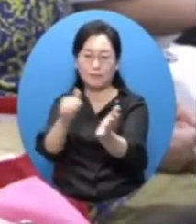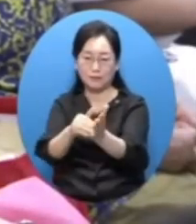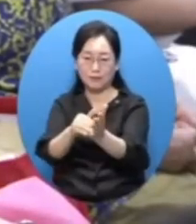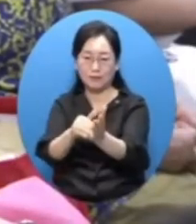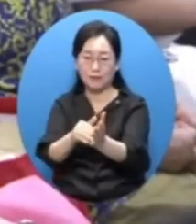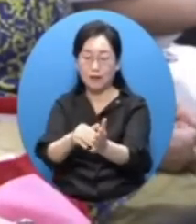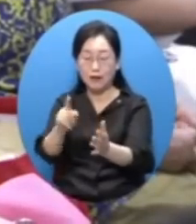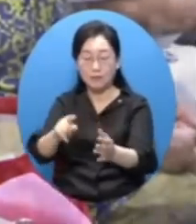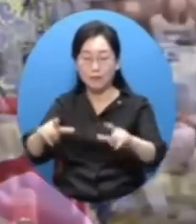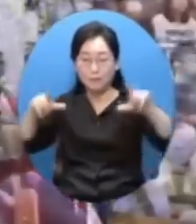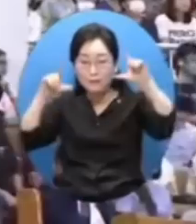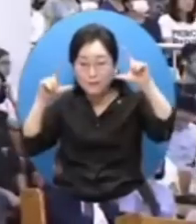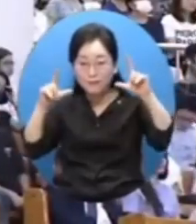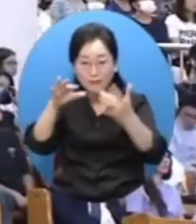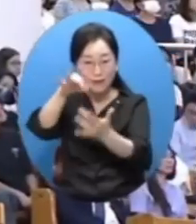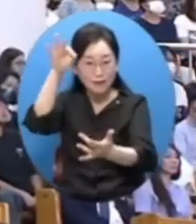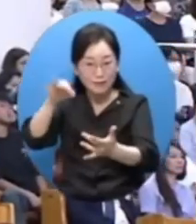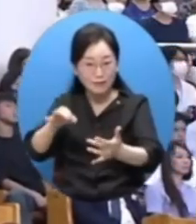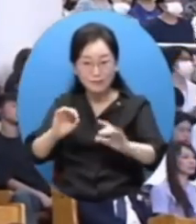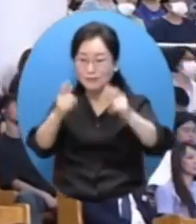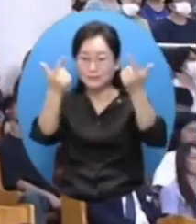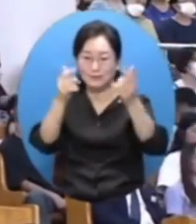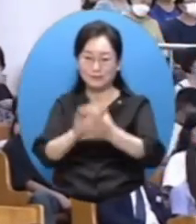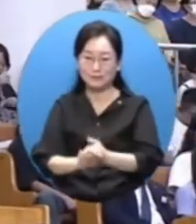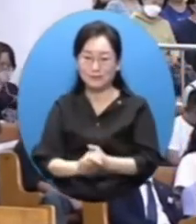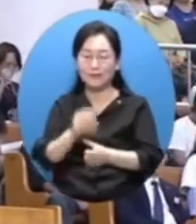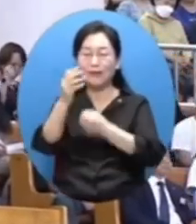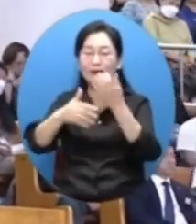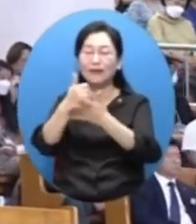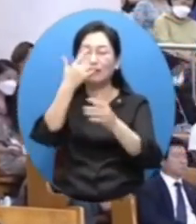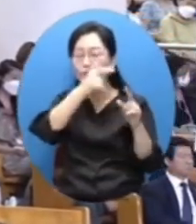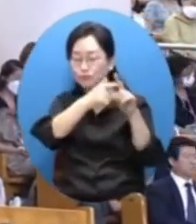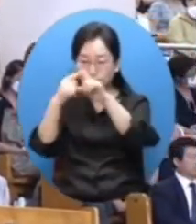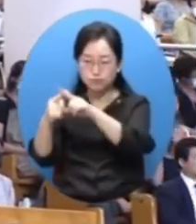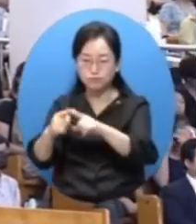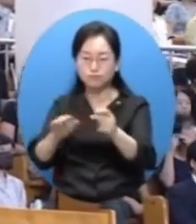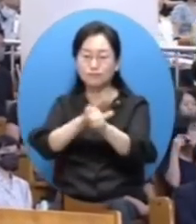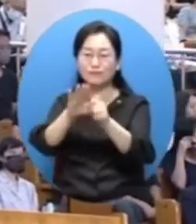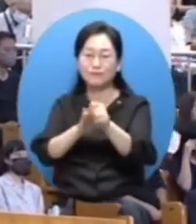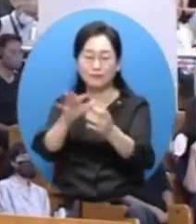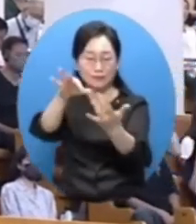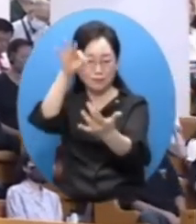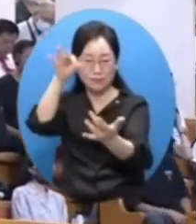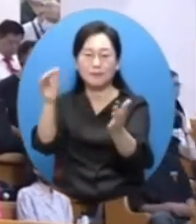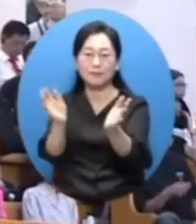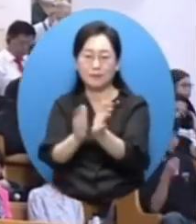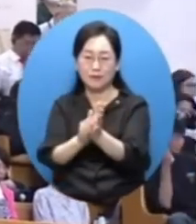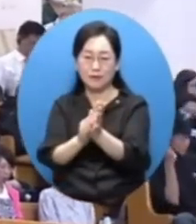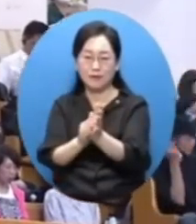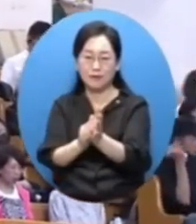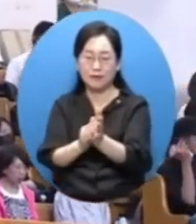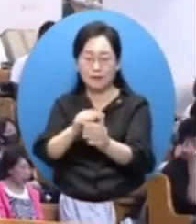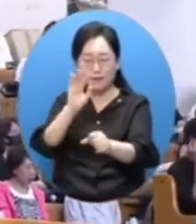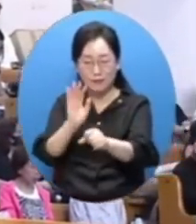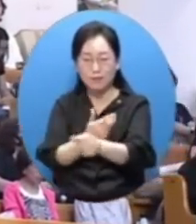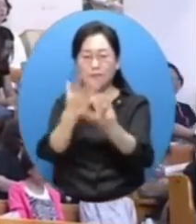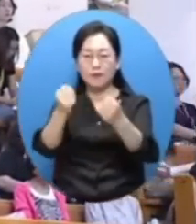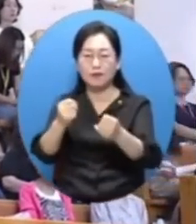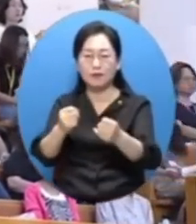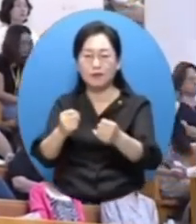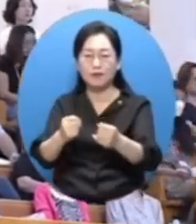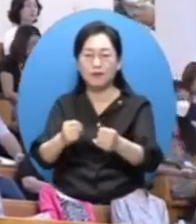뭔가 잘나서 택함받은 것이 아니라 하나님의 무조건적인 사랑으로 그를 택한 것입니다. 그들은 허물 많고 목이